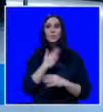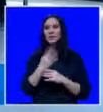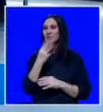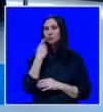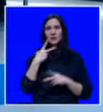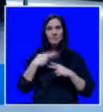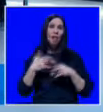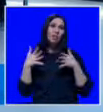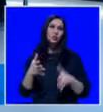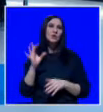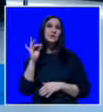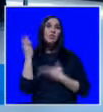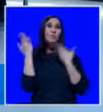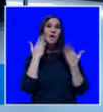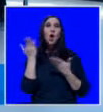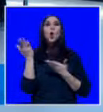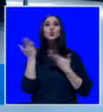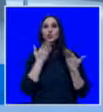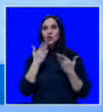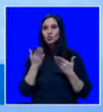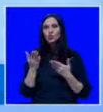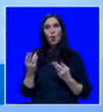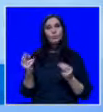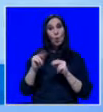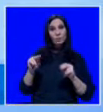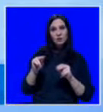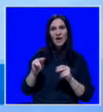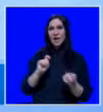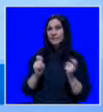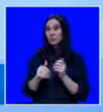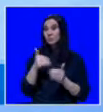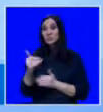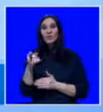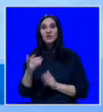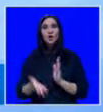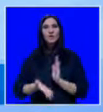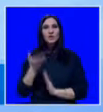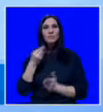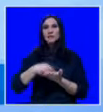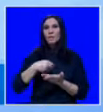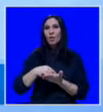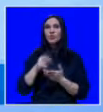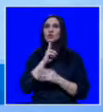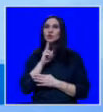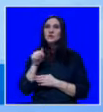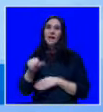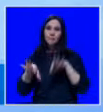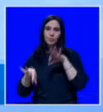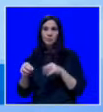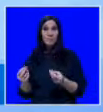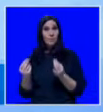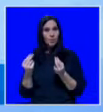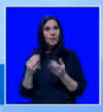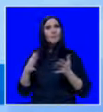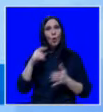лошо. В средното образование, в училищното образование, реформата тепърва предстои. Това, че увеличихме заплатите на учителите и сега подбираме